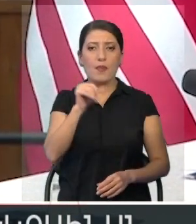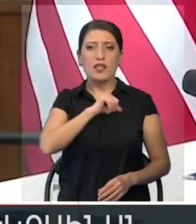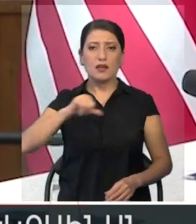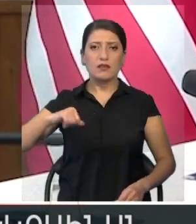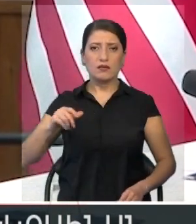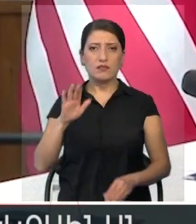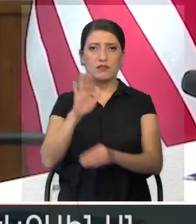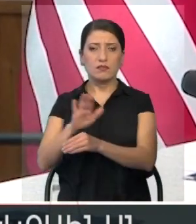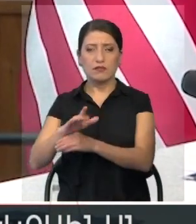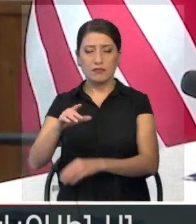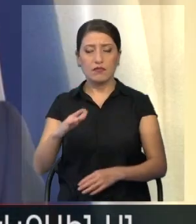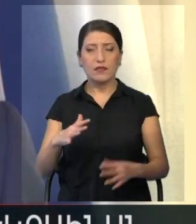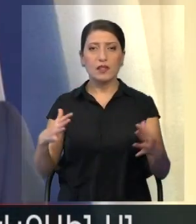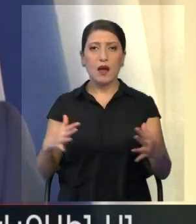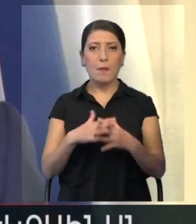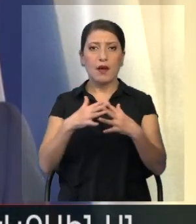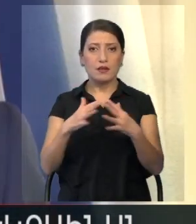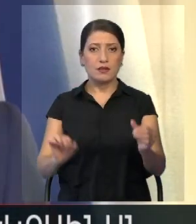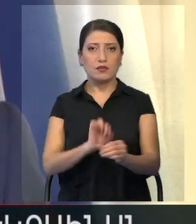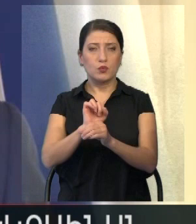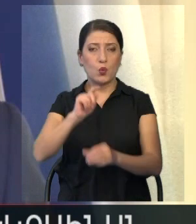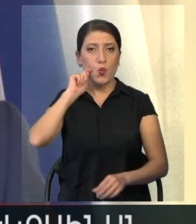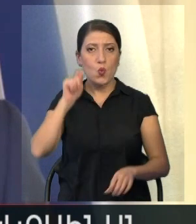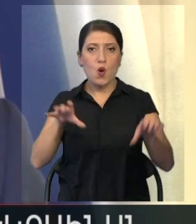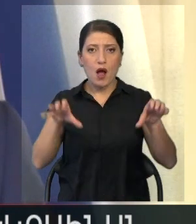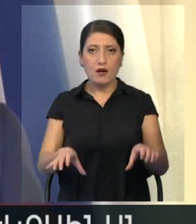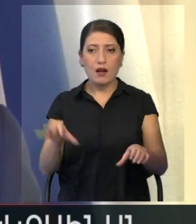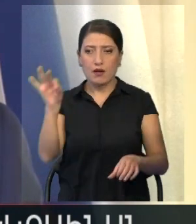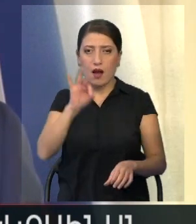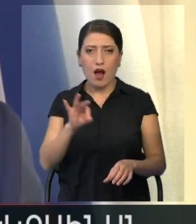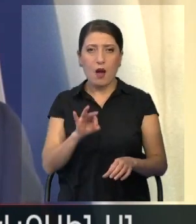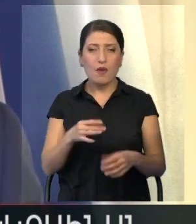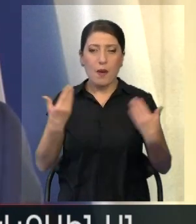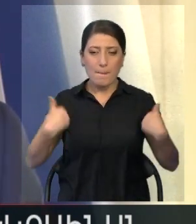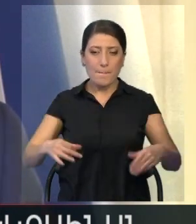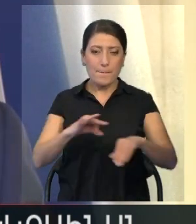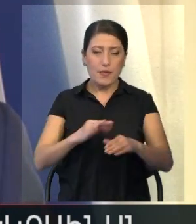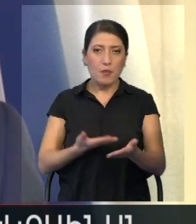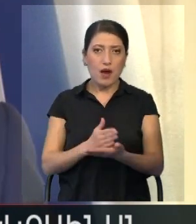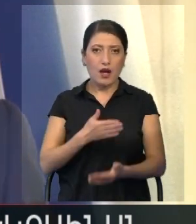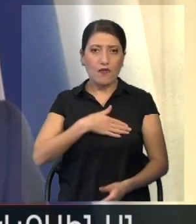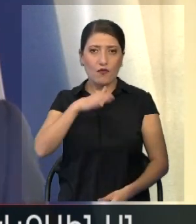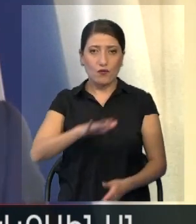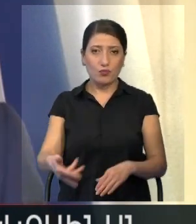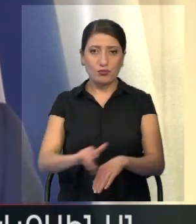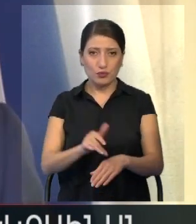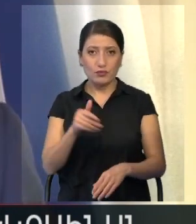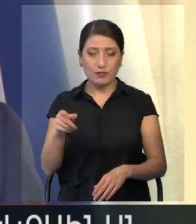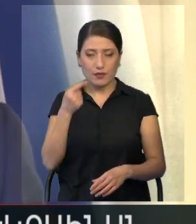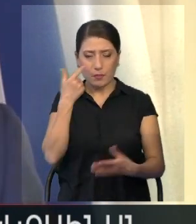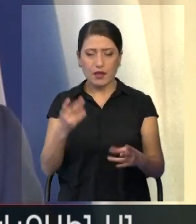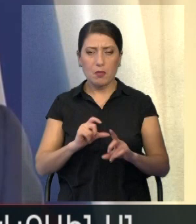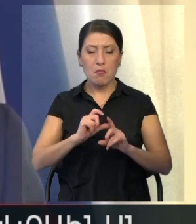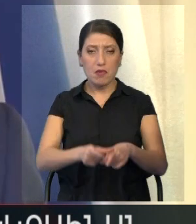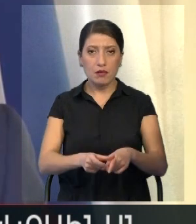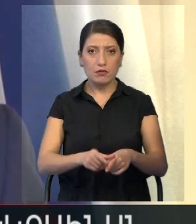է։ Պատերազմի դադարեցումը նրա համար հավասարազոր է ֆիզիկական կամ քաղաքական ոչնչացման։ Նա պետք է պատասխան